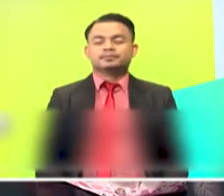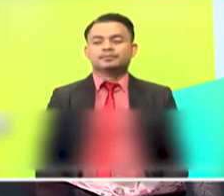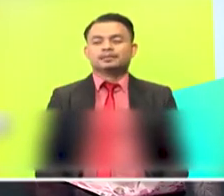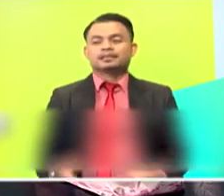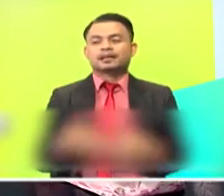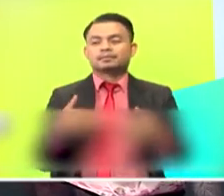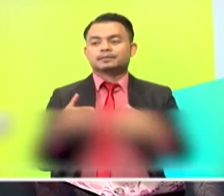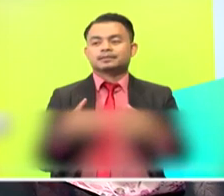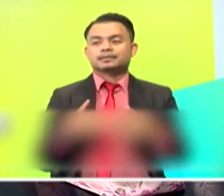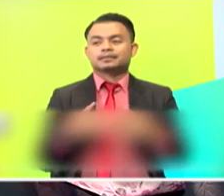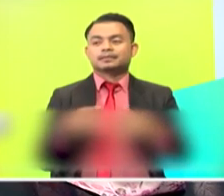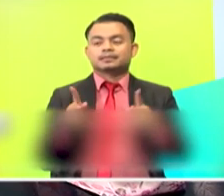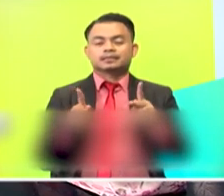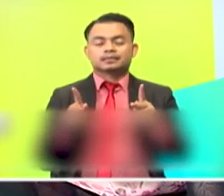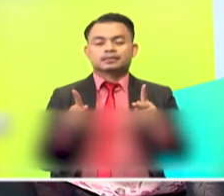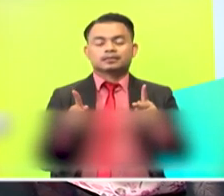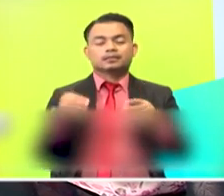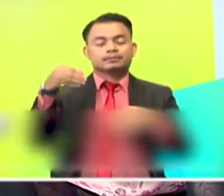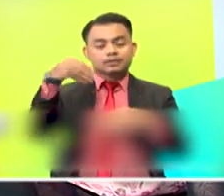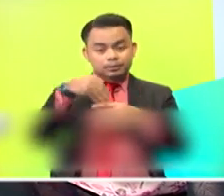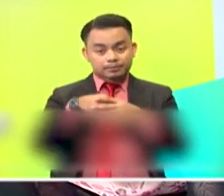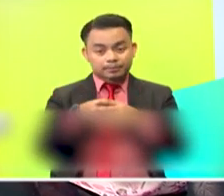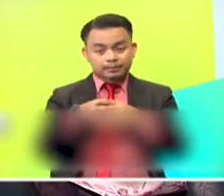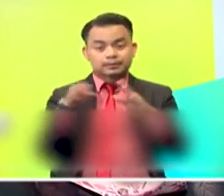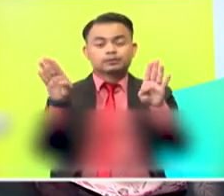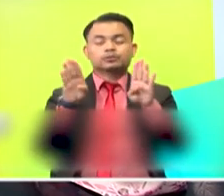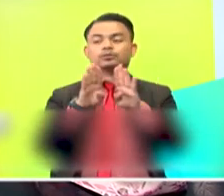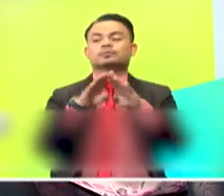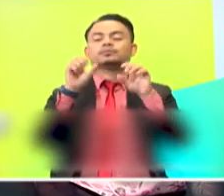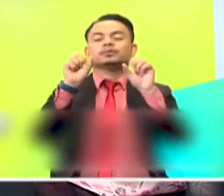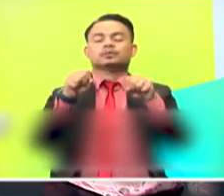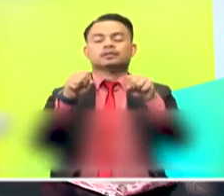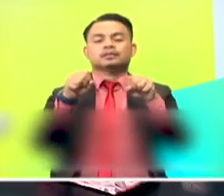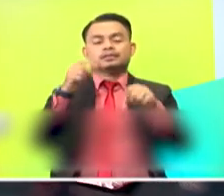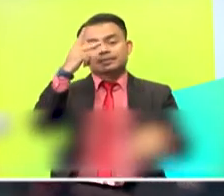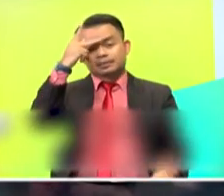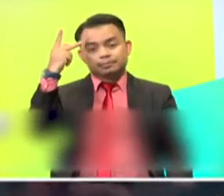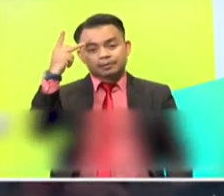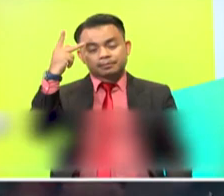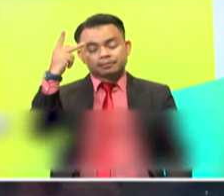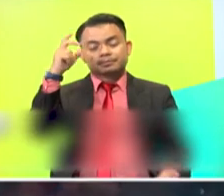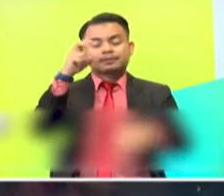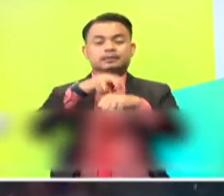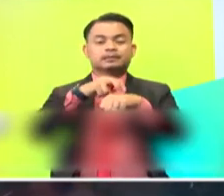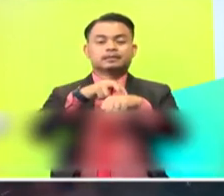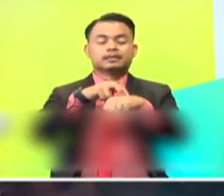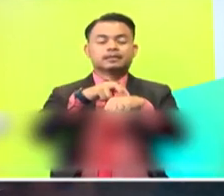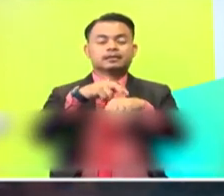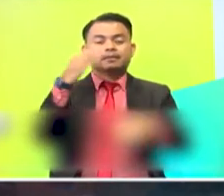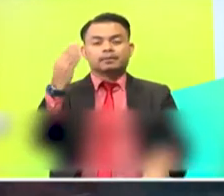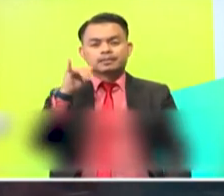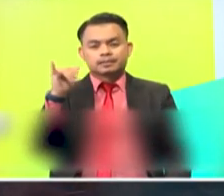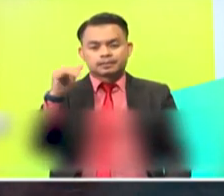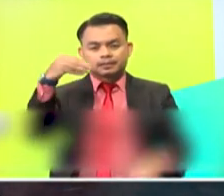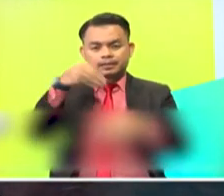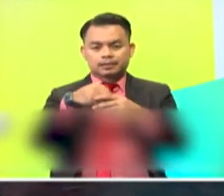ngaku ceguk Allah saya letak di tertutup boleh tahu oleh sebab kentang sebaiknya memang ditempat yang gelap